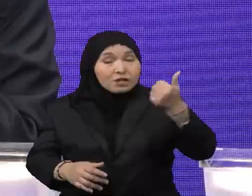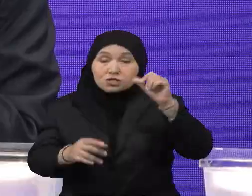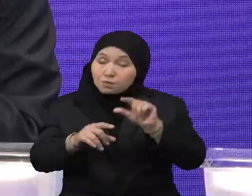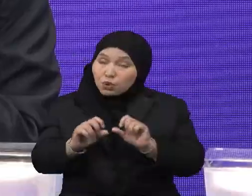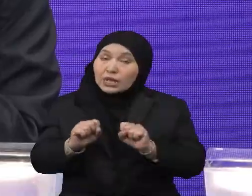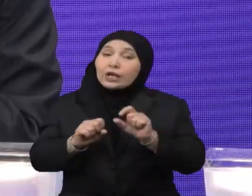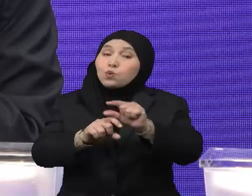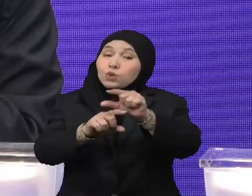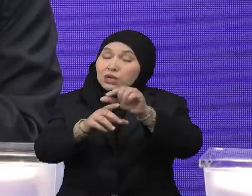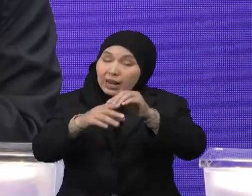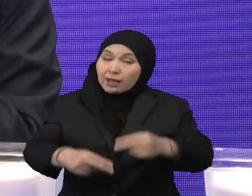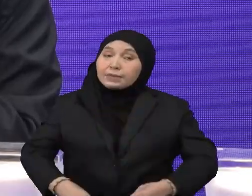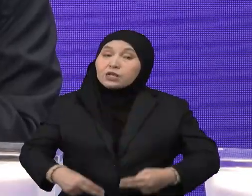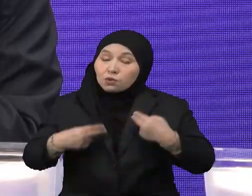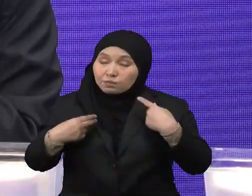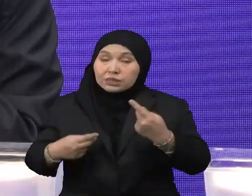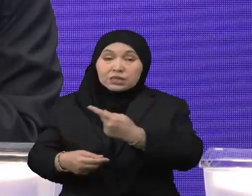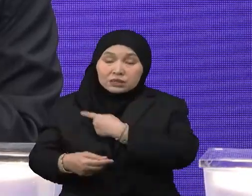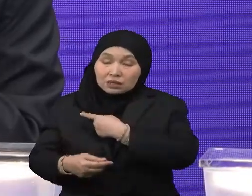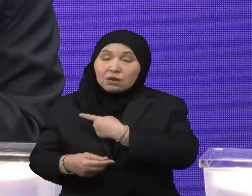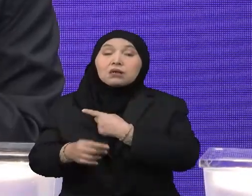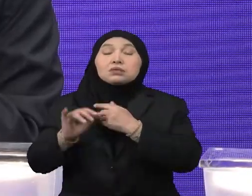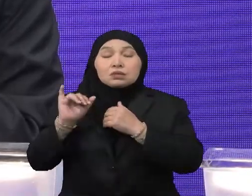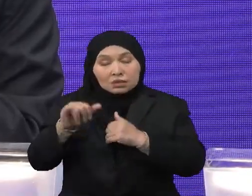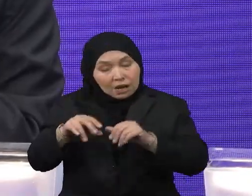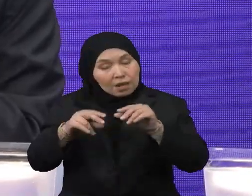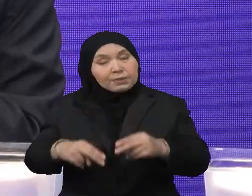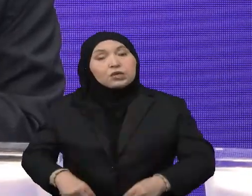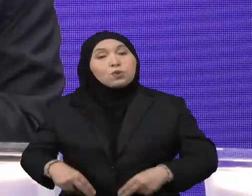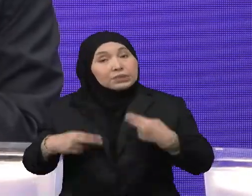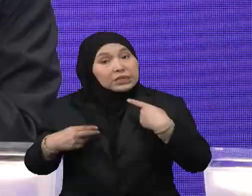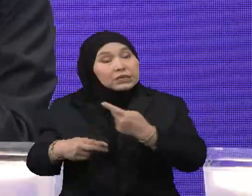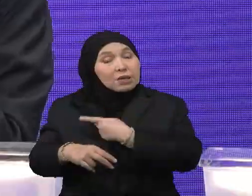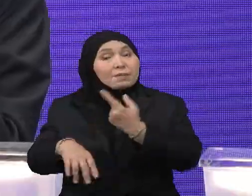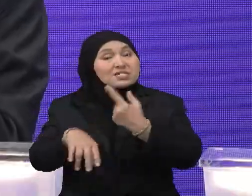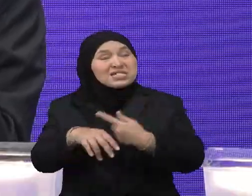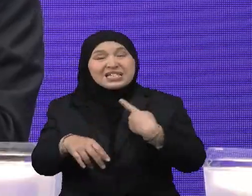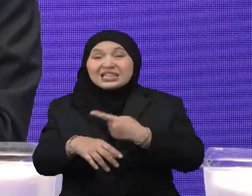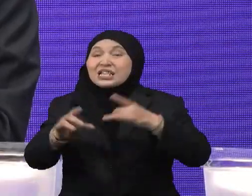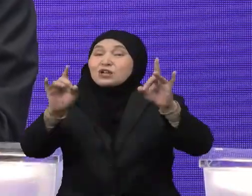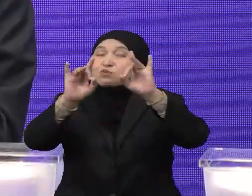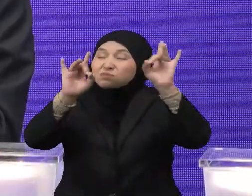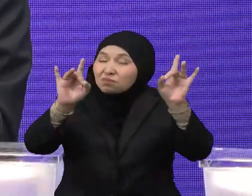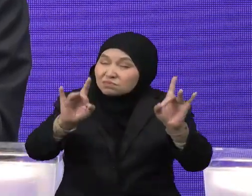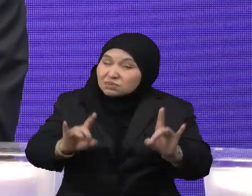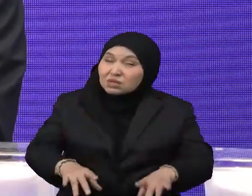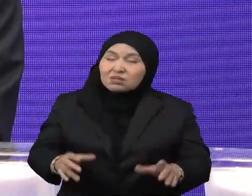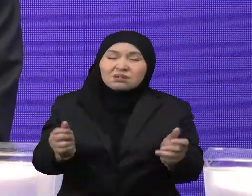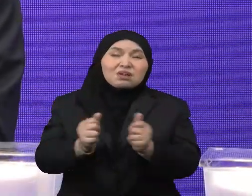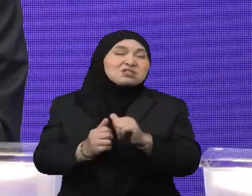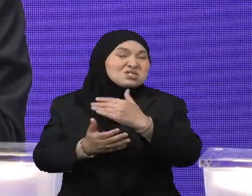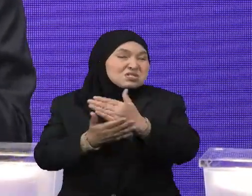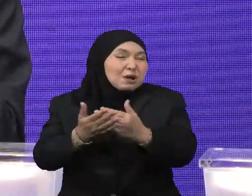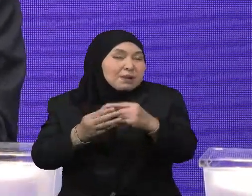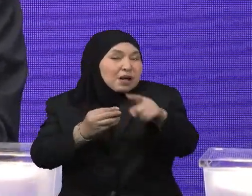kita boleh aplikasi di dalam hidup kita dimana dikali kita diuji Allah subhanahu wa ta'ala dengan sesuatu benda